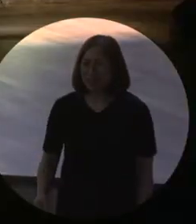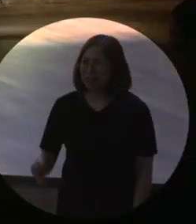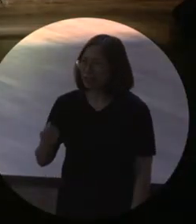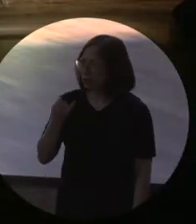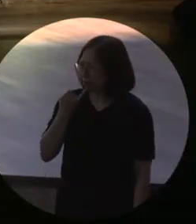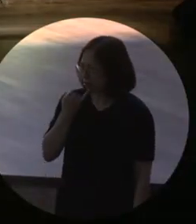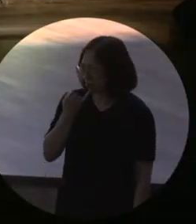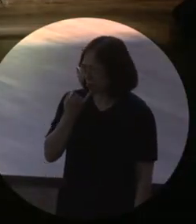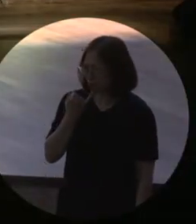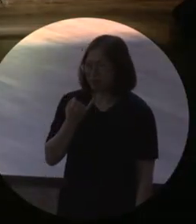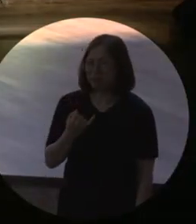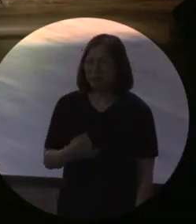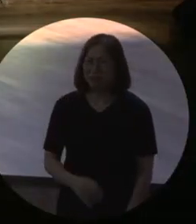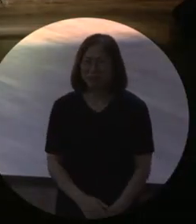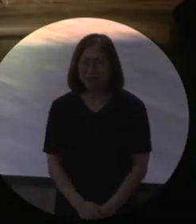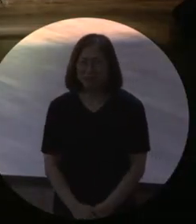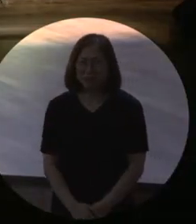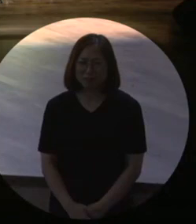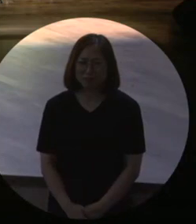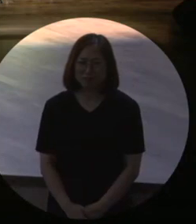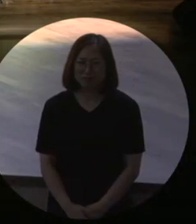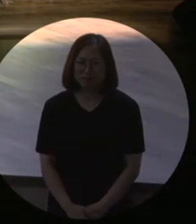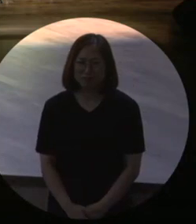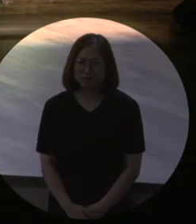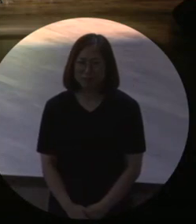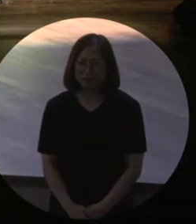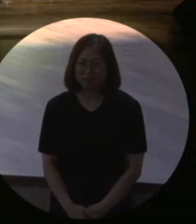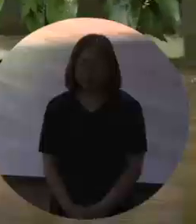저. 이런 데서 많이 다치면 안 된다니까.